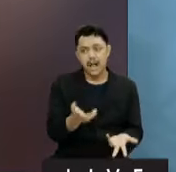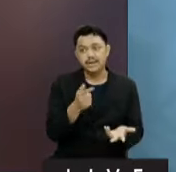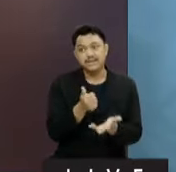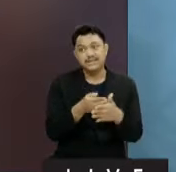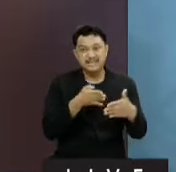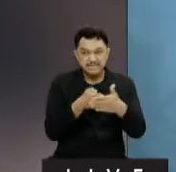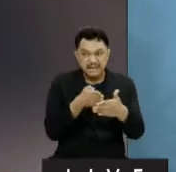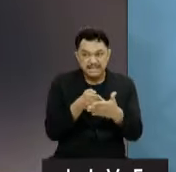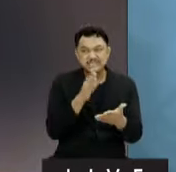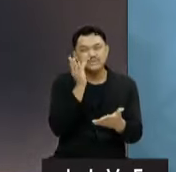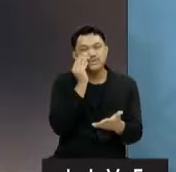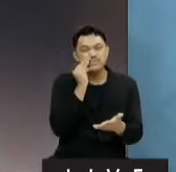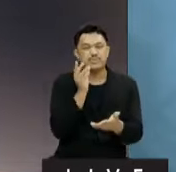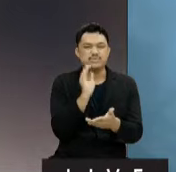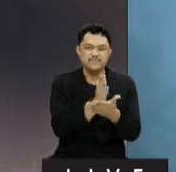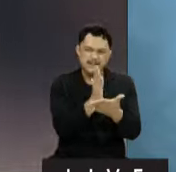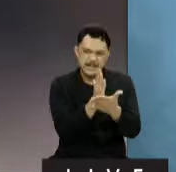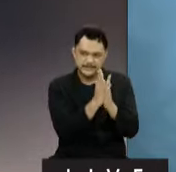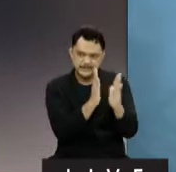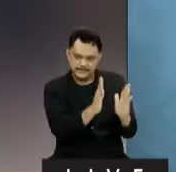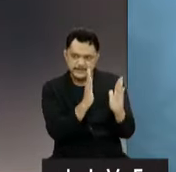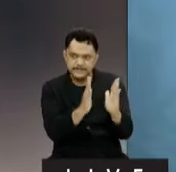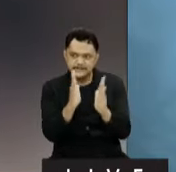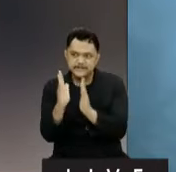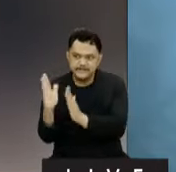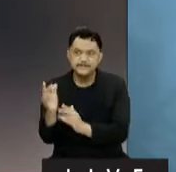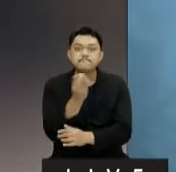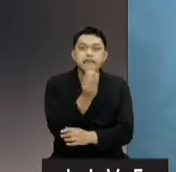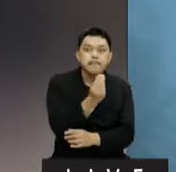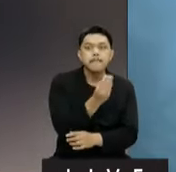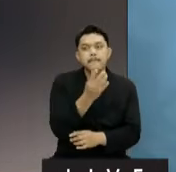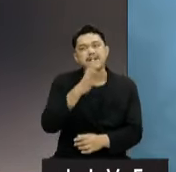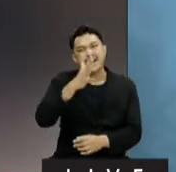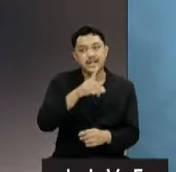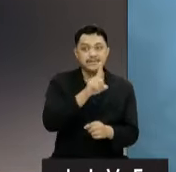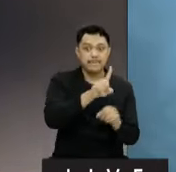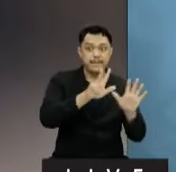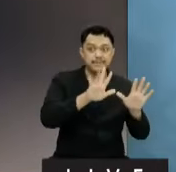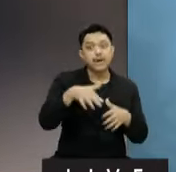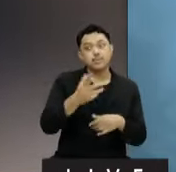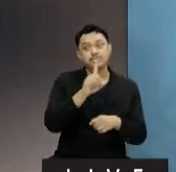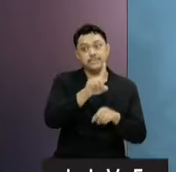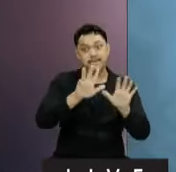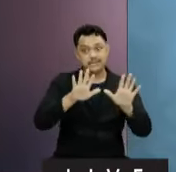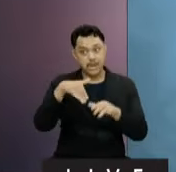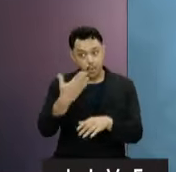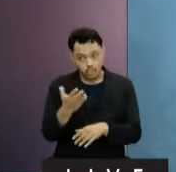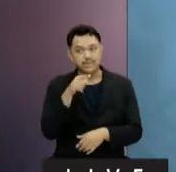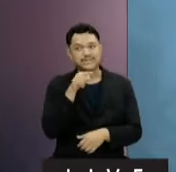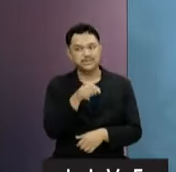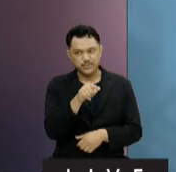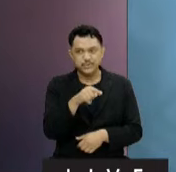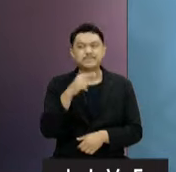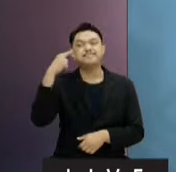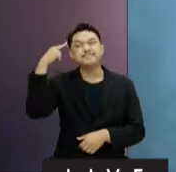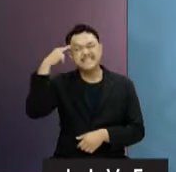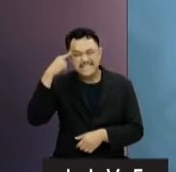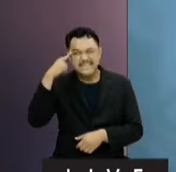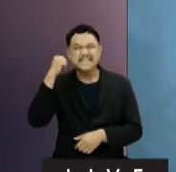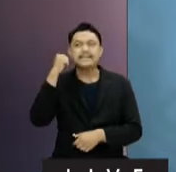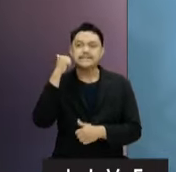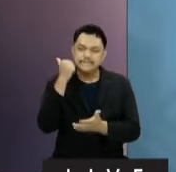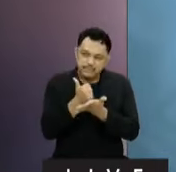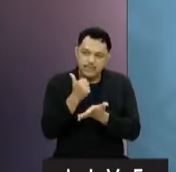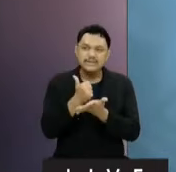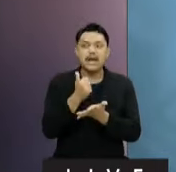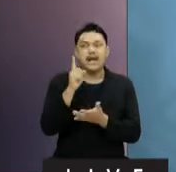melakukan pernikahan, yaitu 18 dan 19 tahun, sehingga dia punya kematangan emosional harusnya pada usia-usia tersebut. Kalau